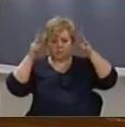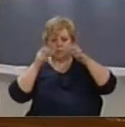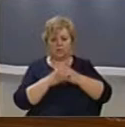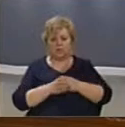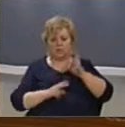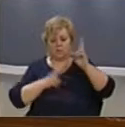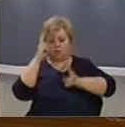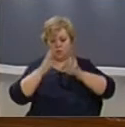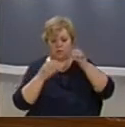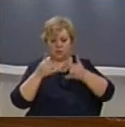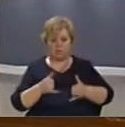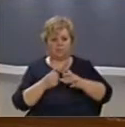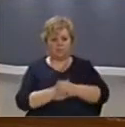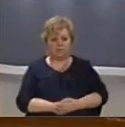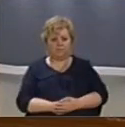e sotshëm.